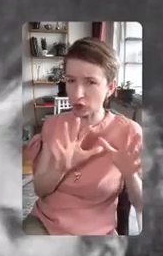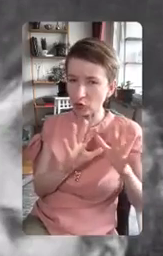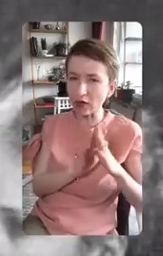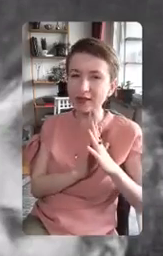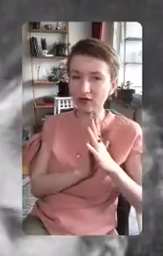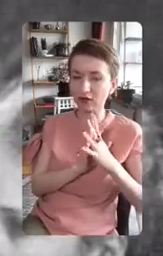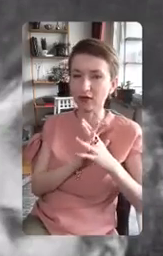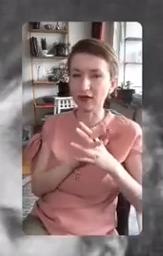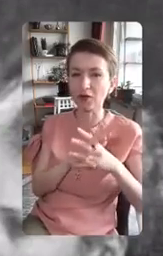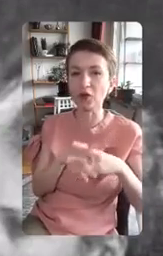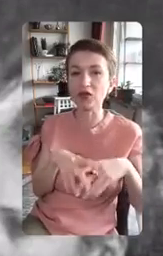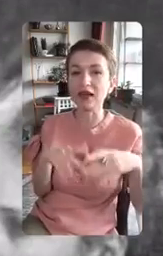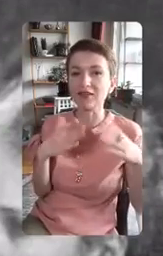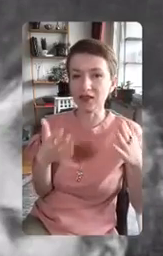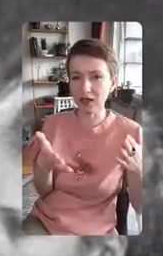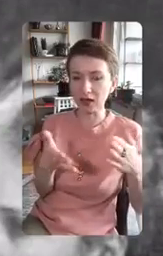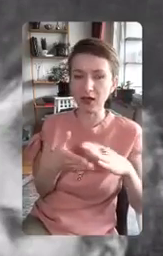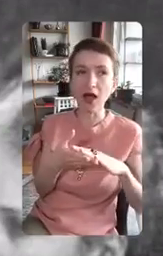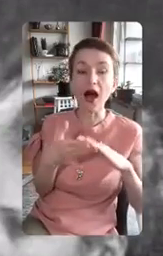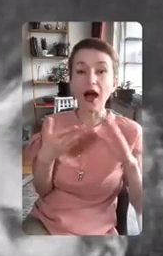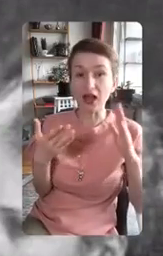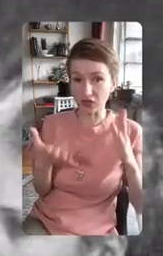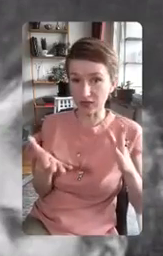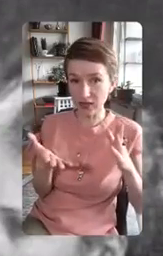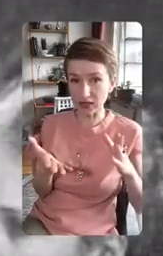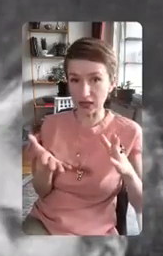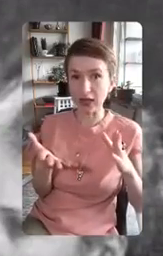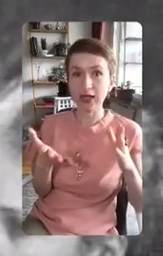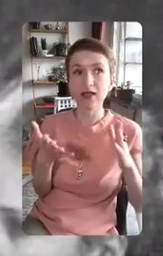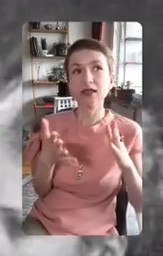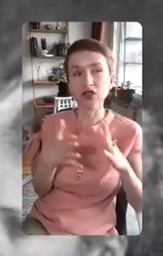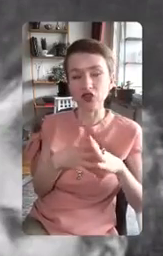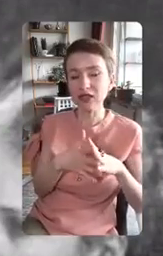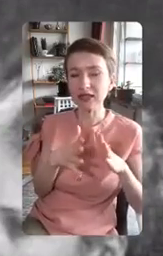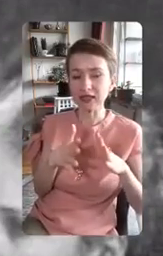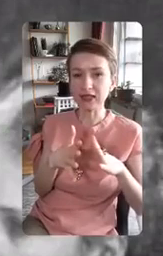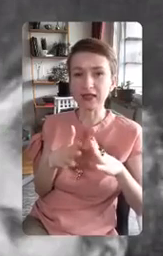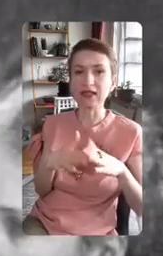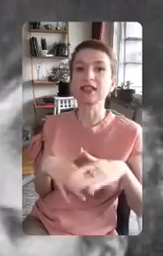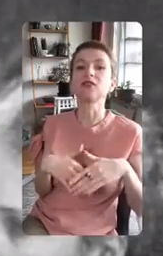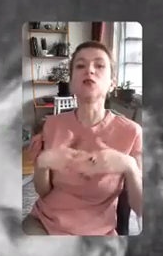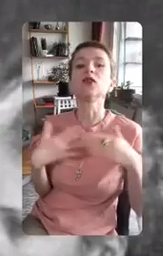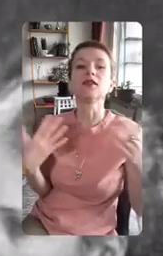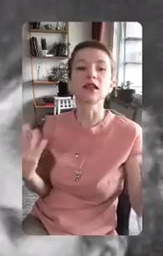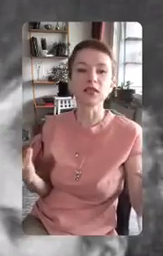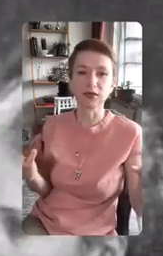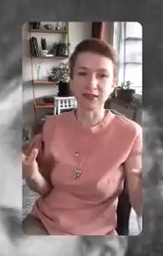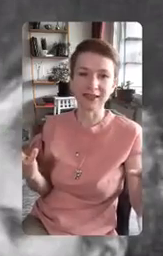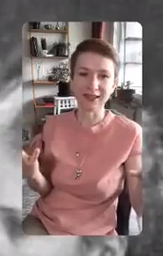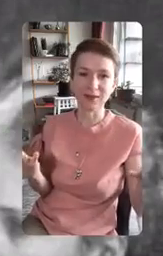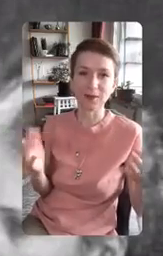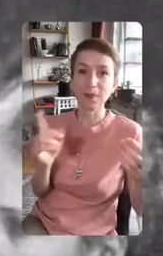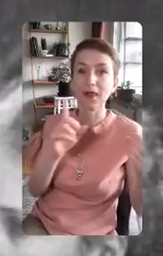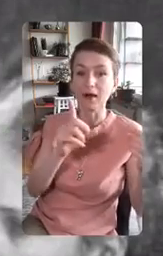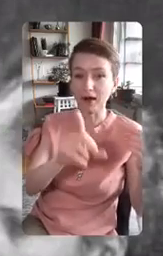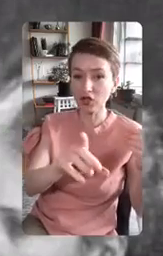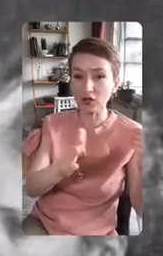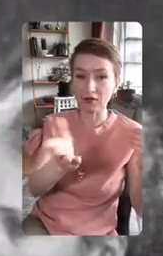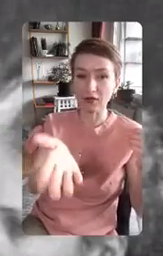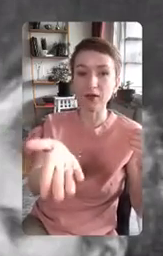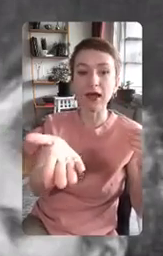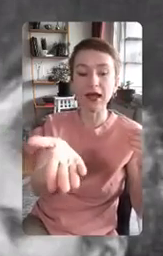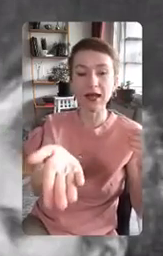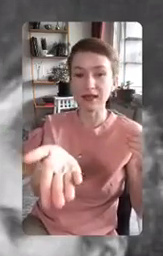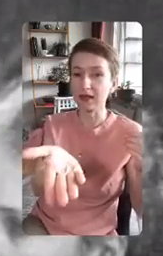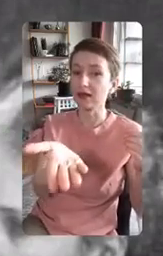есть особые нюансы в их вопросах веры, а Швеция сейчас это страна со свободой вероисповедания.